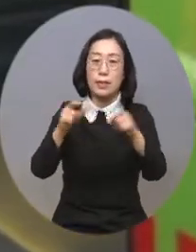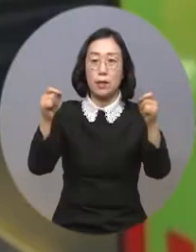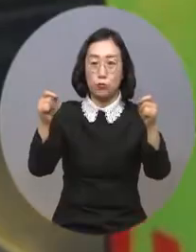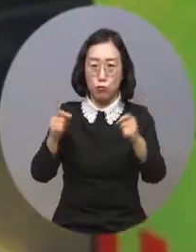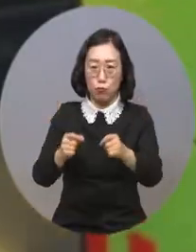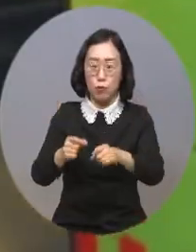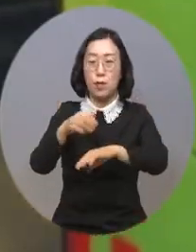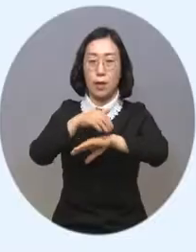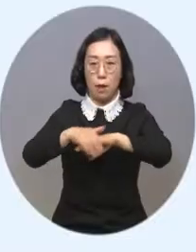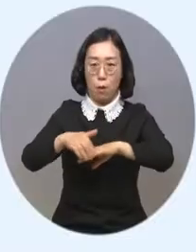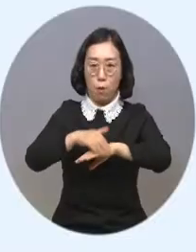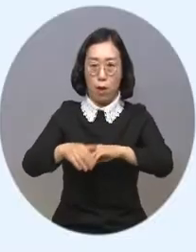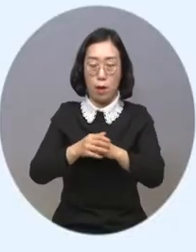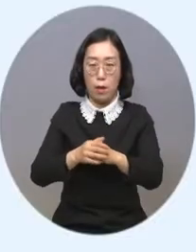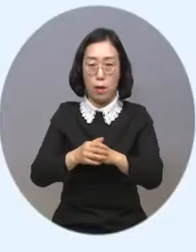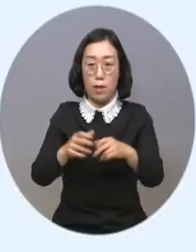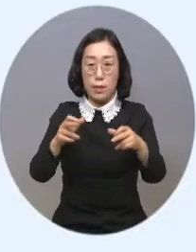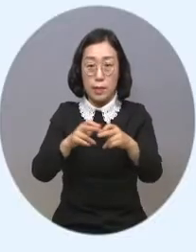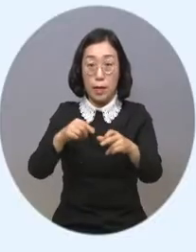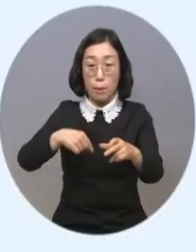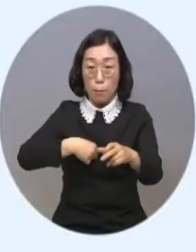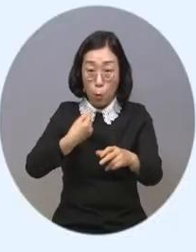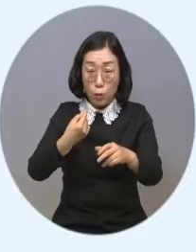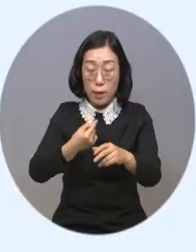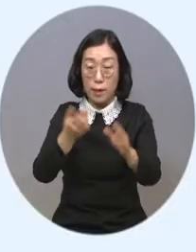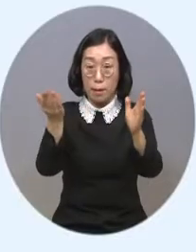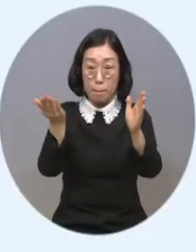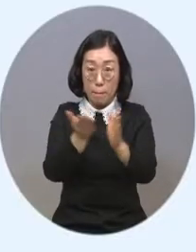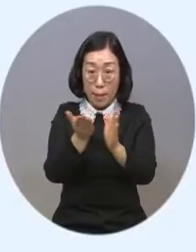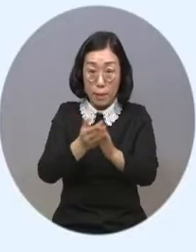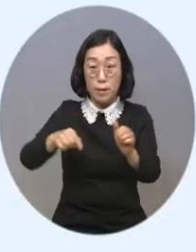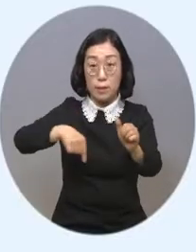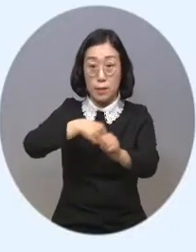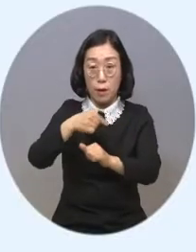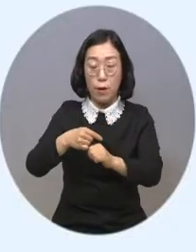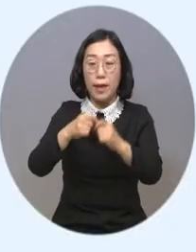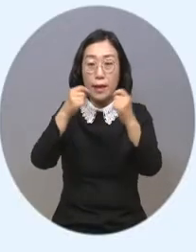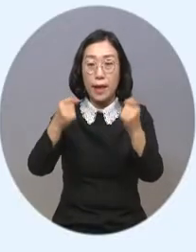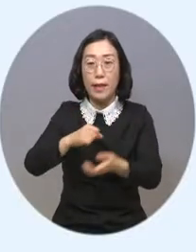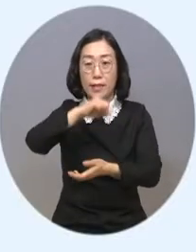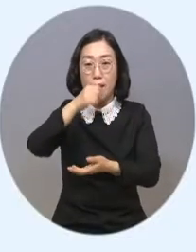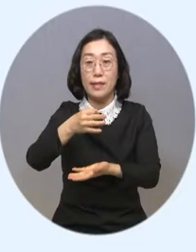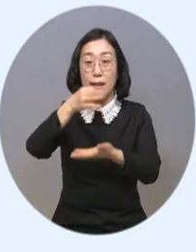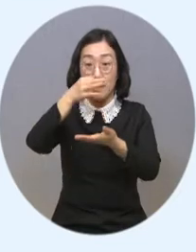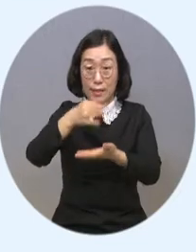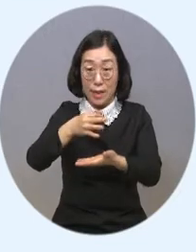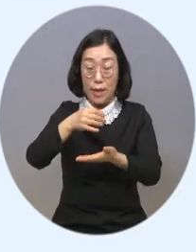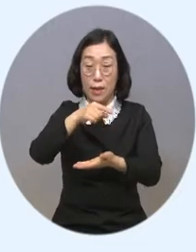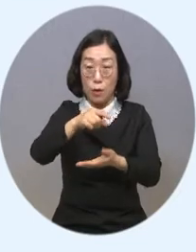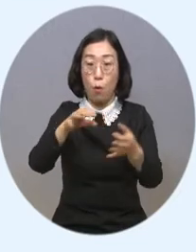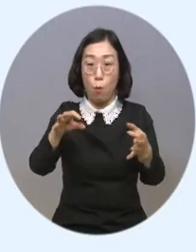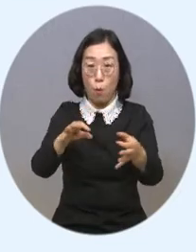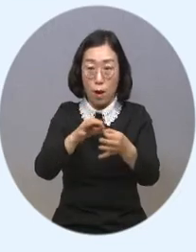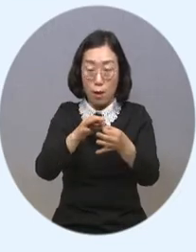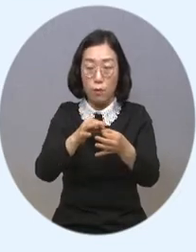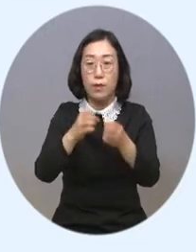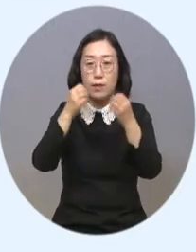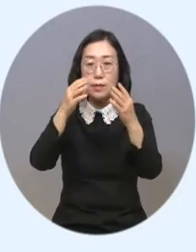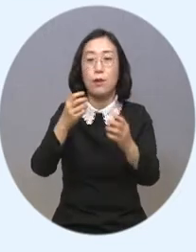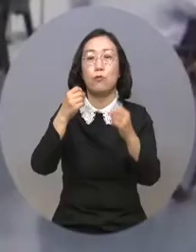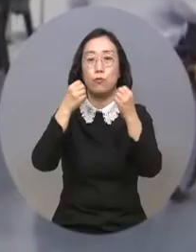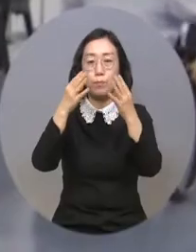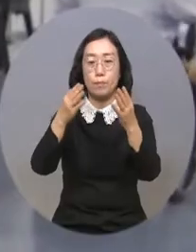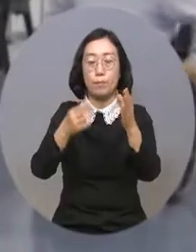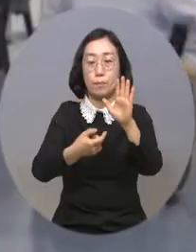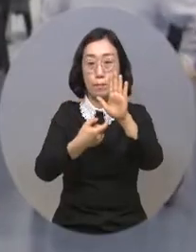입니다 장애인 당사자 의 수요에 맞춘 개인 예산 제의도 임에도 힘을 보탭니다 개인 예산